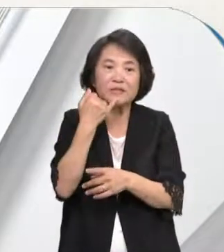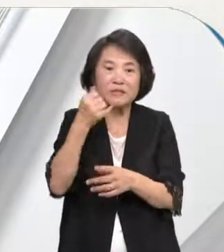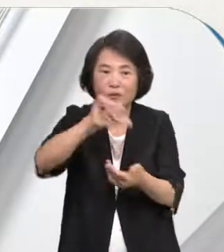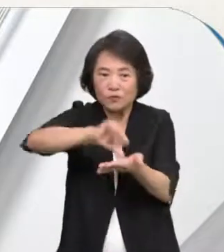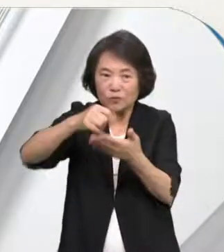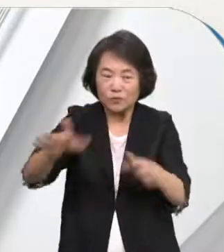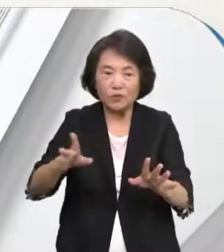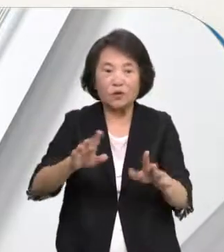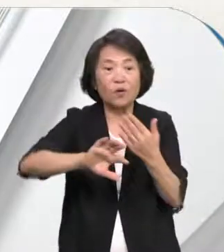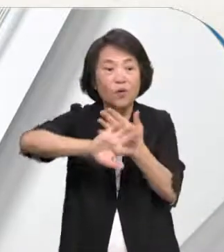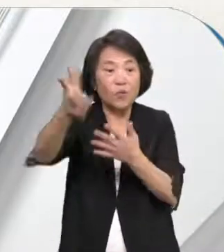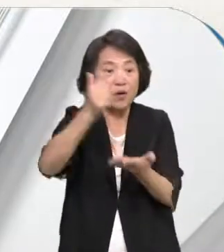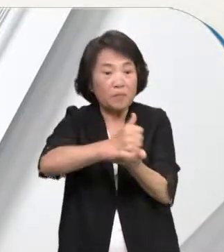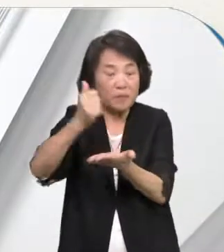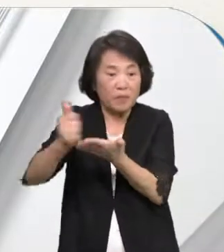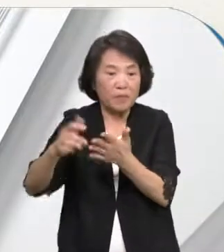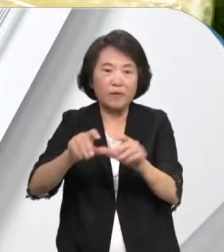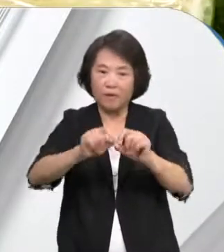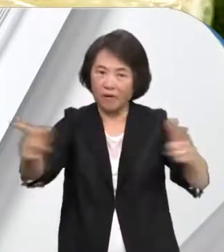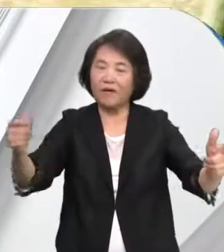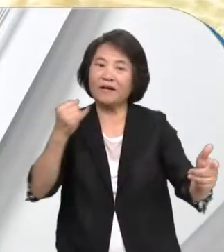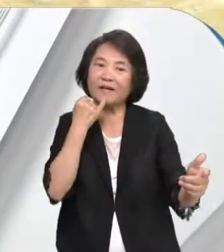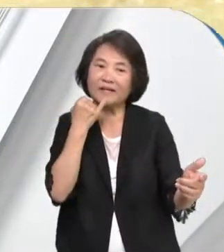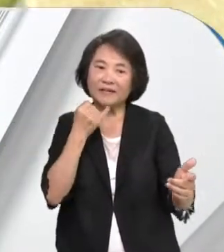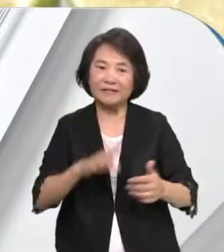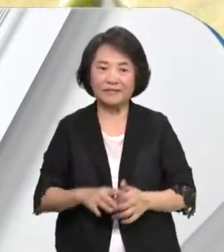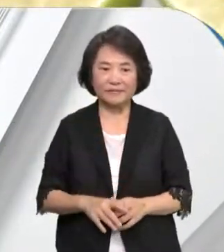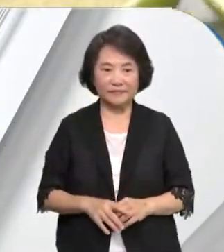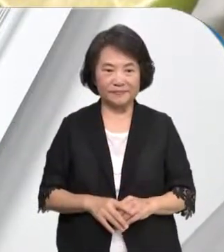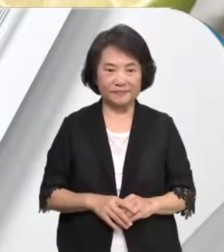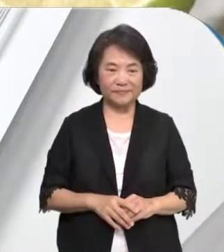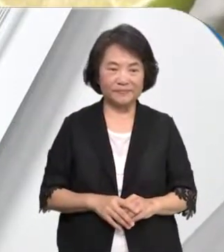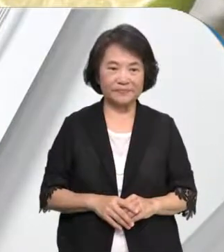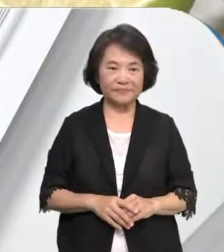本外销市场行客到研发。卡新闻网友孙亮一片特别报道。